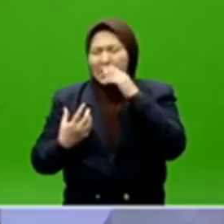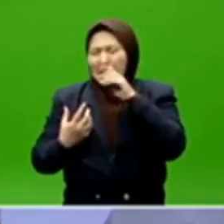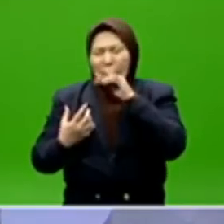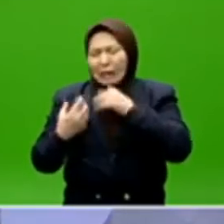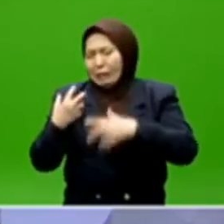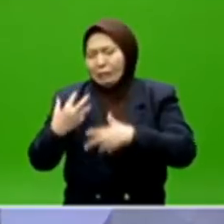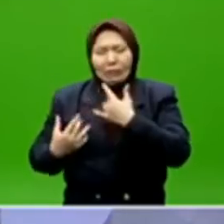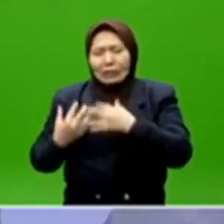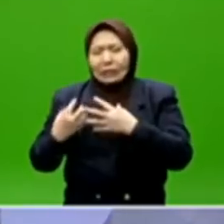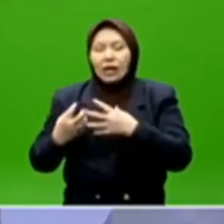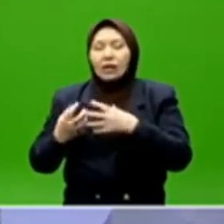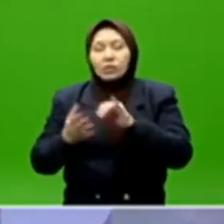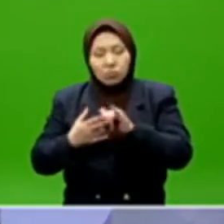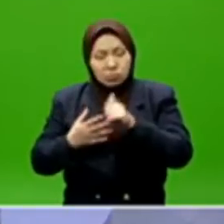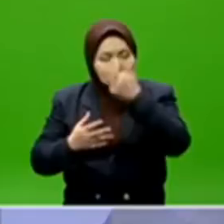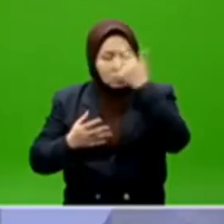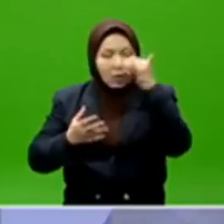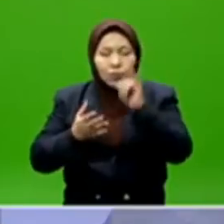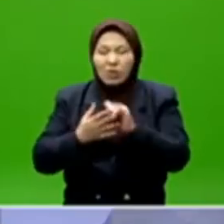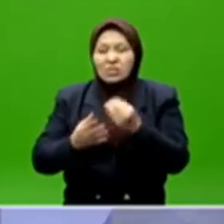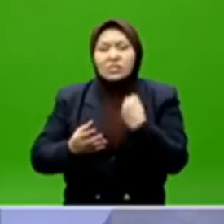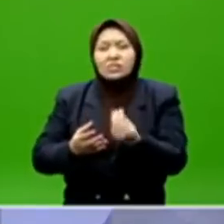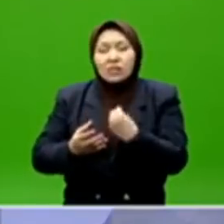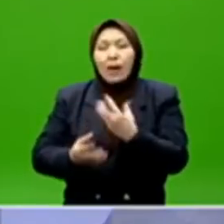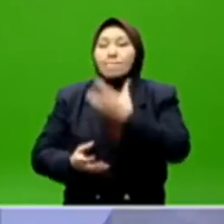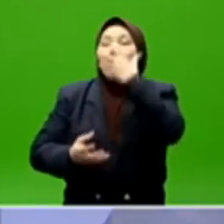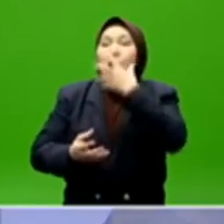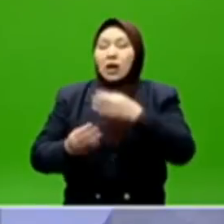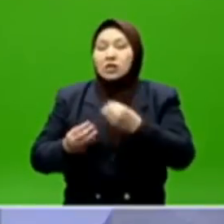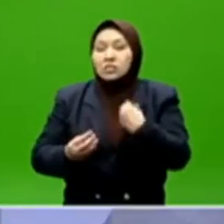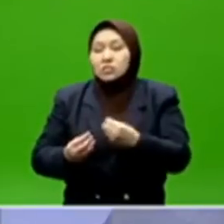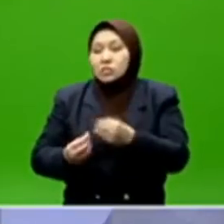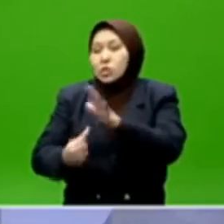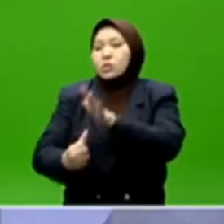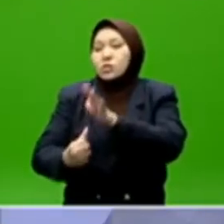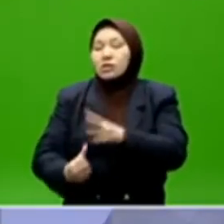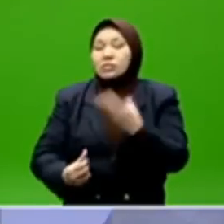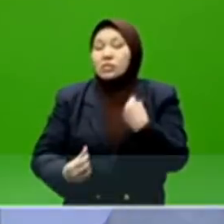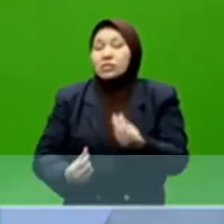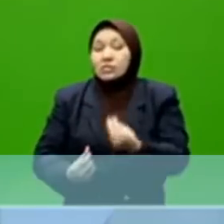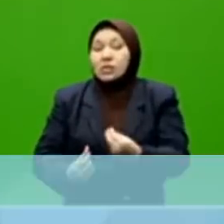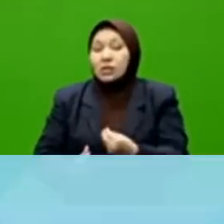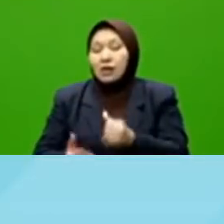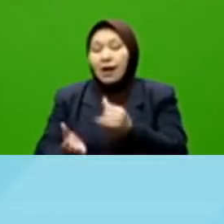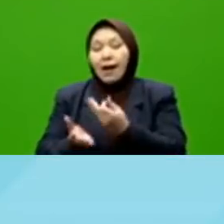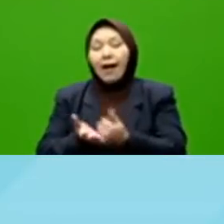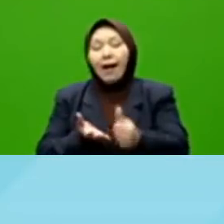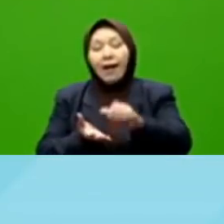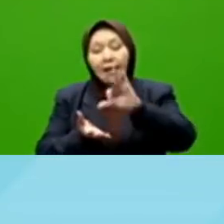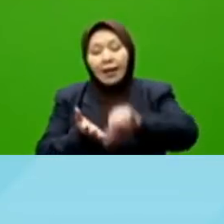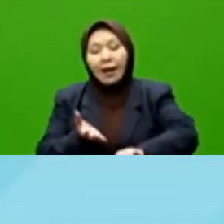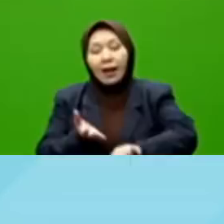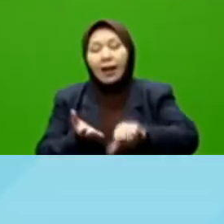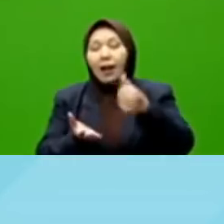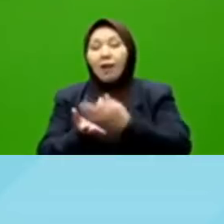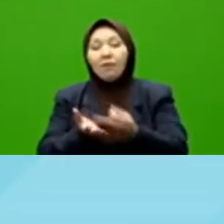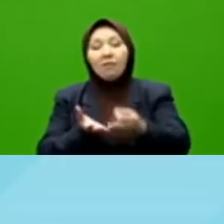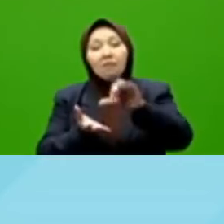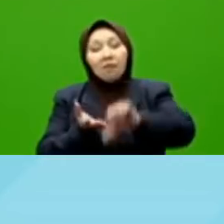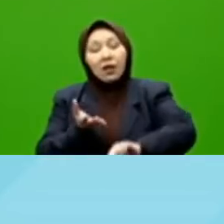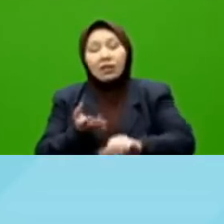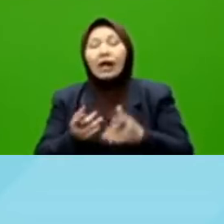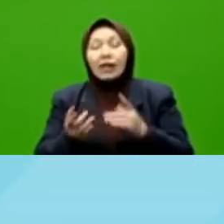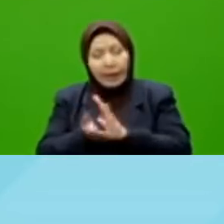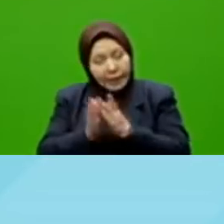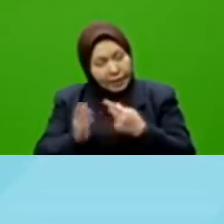lalang-lalang itu. Itu yang menyebabkan sikit-sikit nak marah, sikit-sikit je nak kutuk, sikit-sikit lagi gagal, kan. Kita harapkan, kita